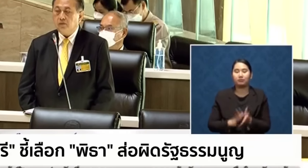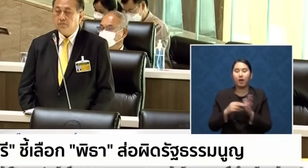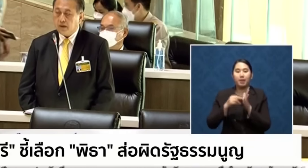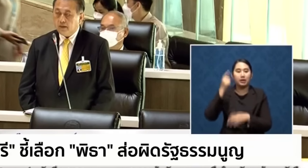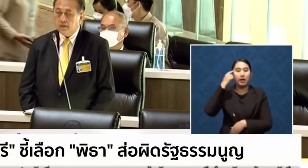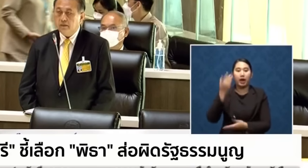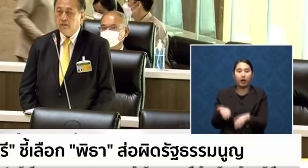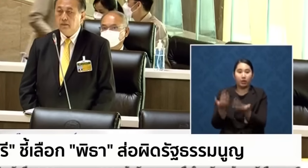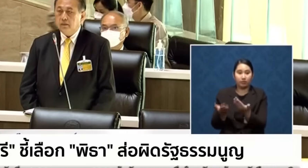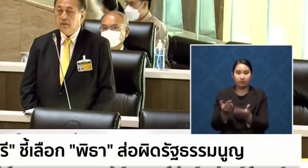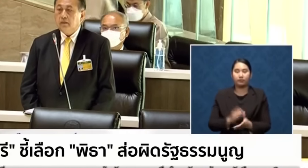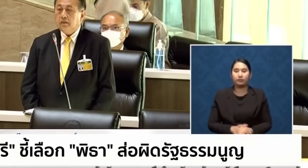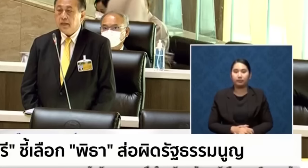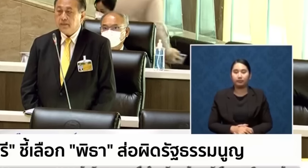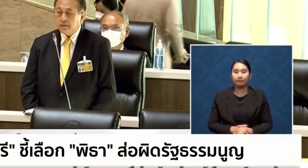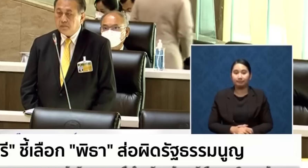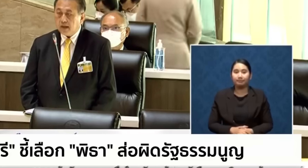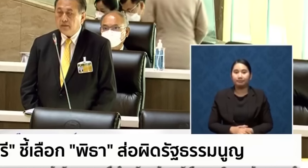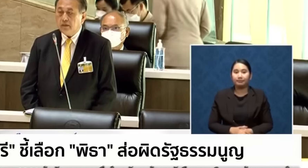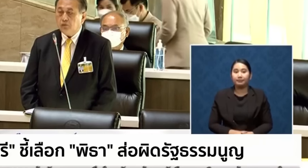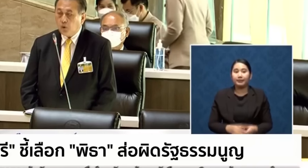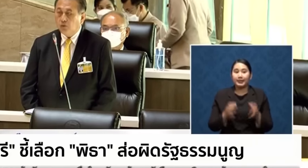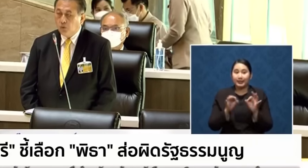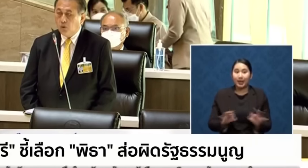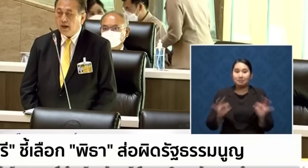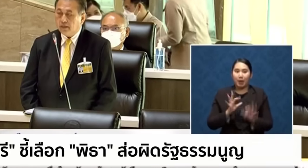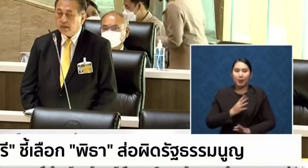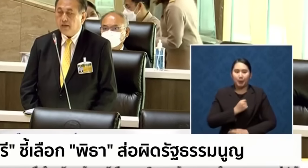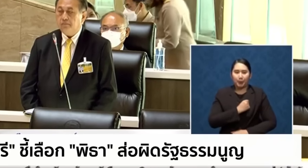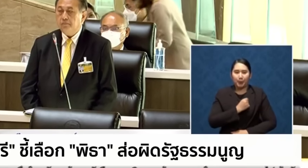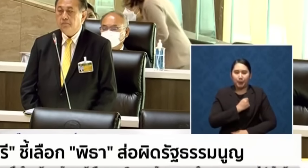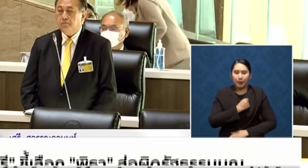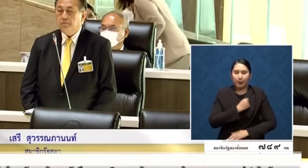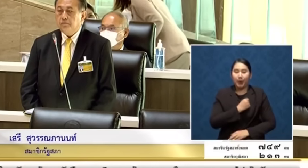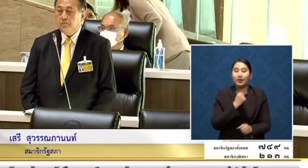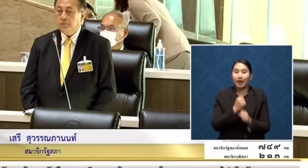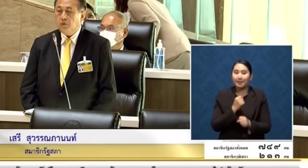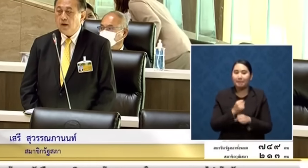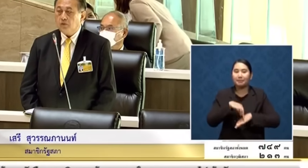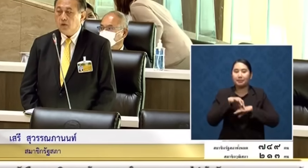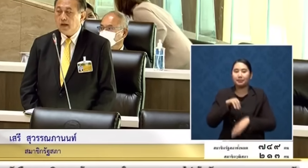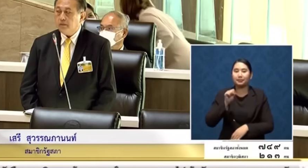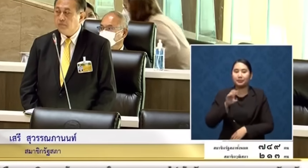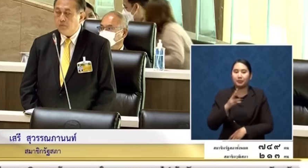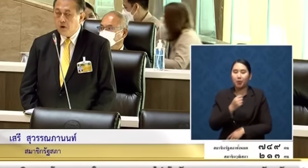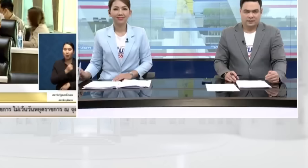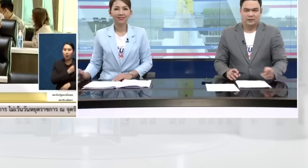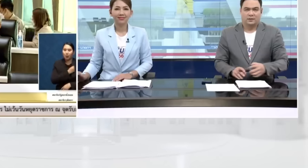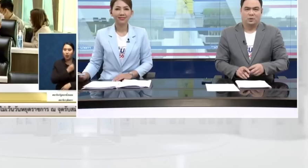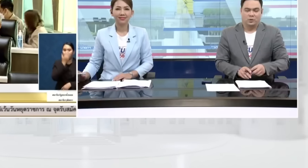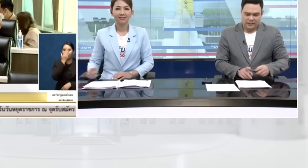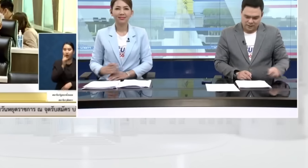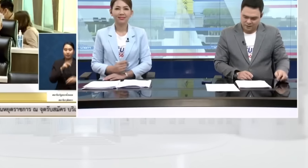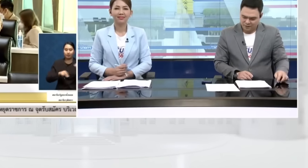ดอย่างไรก็คิดไปแต่สิ่งสำคัญที่เราทนอยู่กันเนี่ยนะครับเพราะว่าเราต้องการจะปกป้